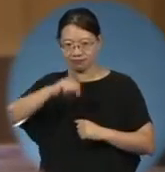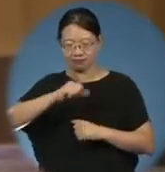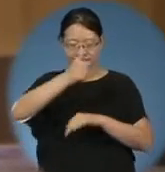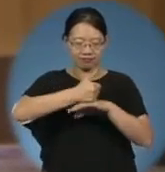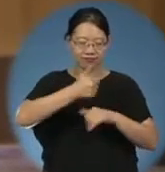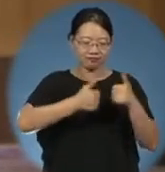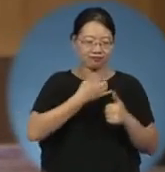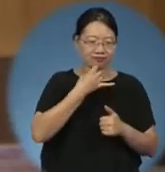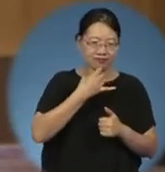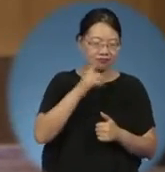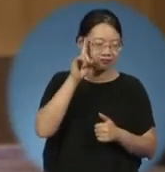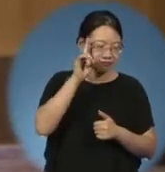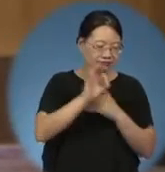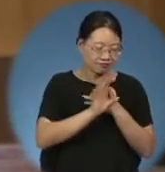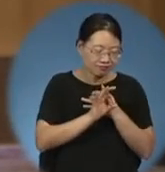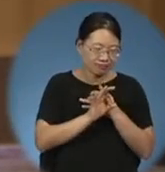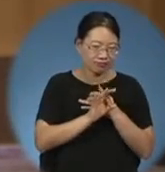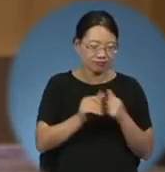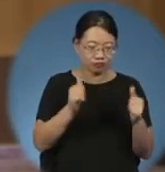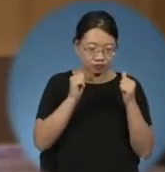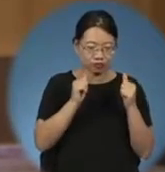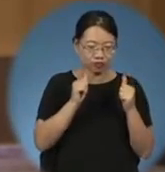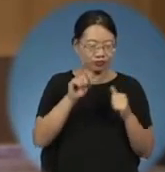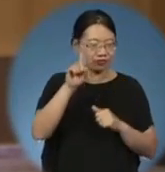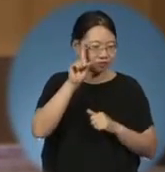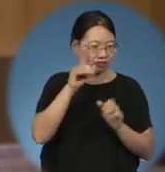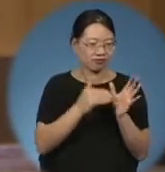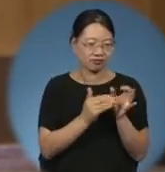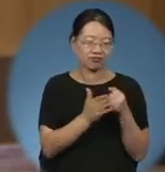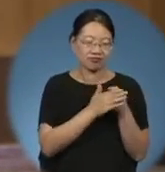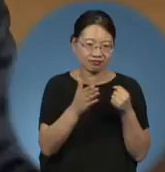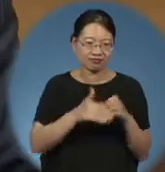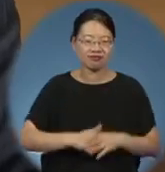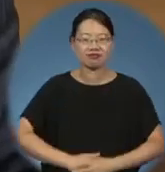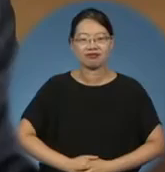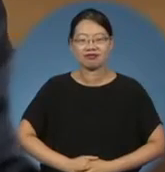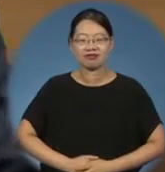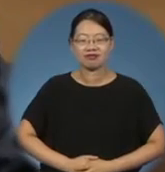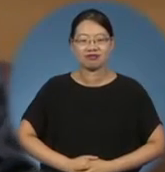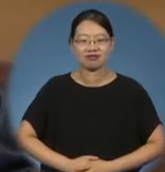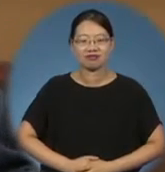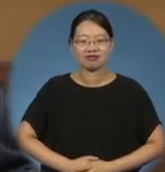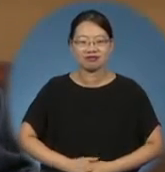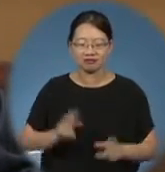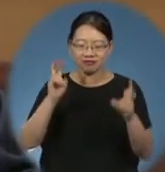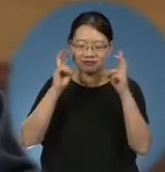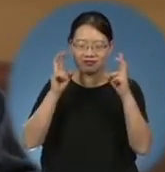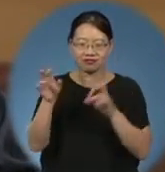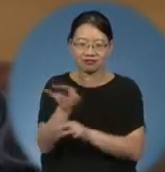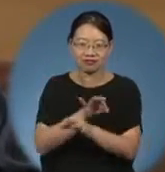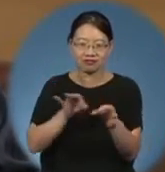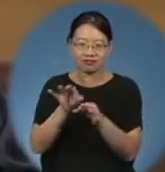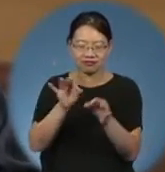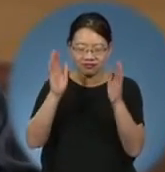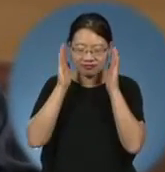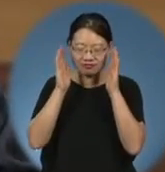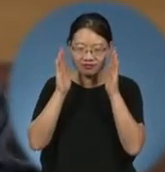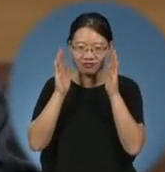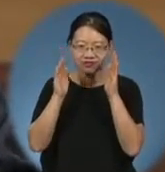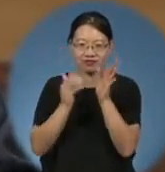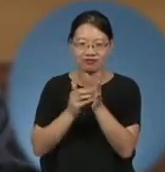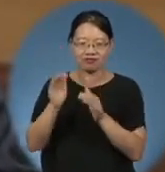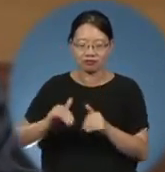시험만 만점 받으면 예 졸업이 만 처절하게 마야 이렇게 되는데 그래서 기업경영 그 과목이